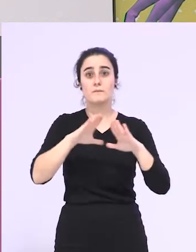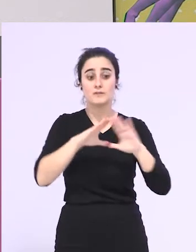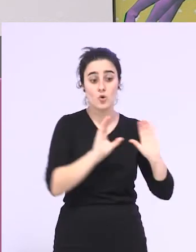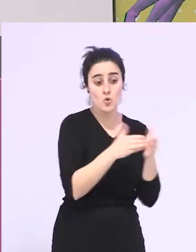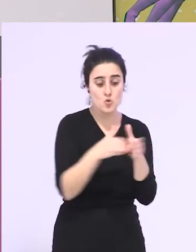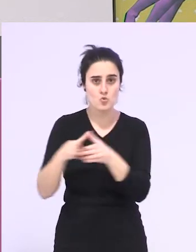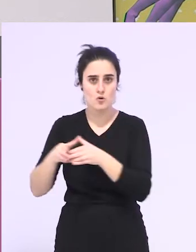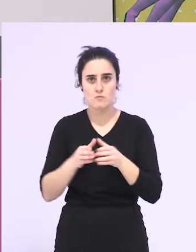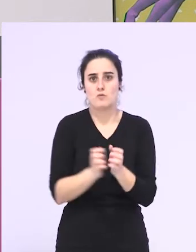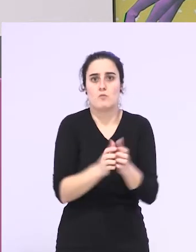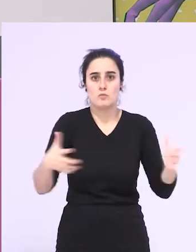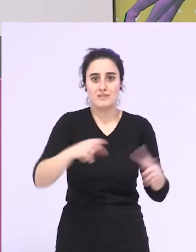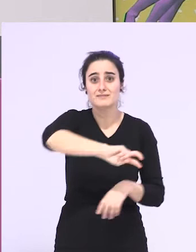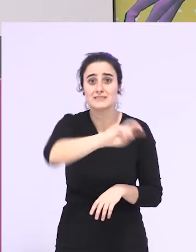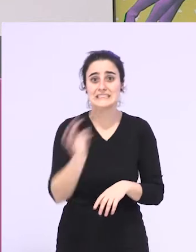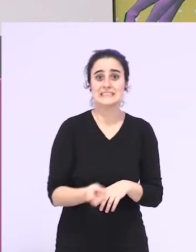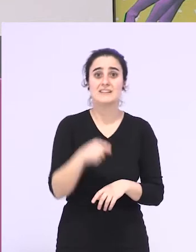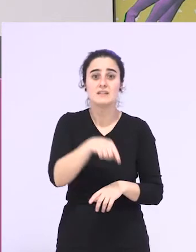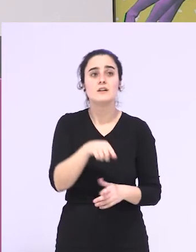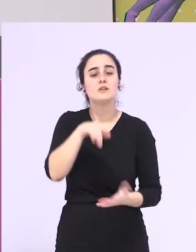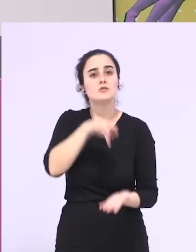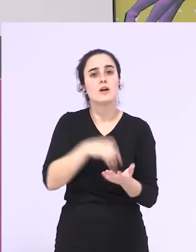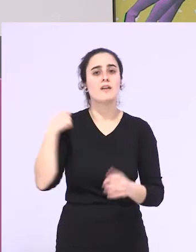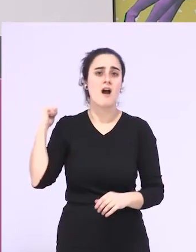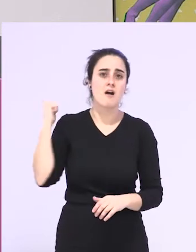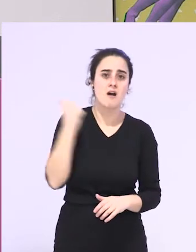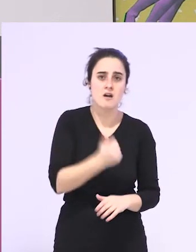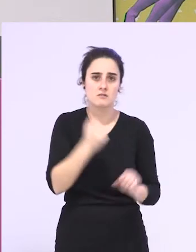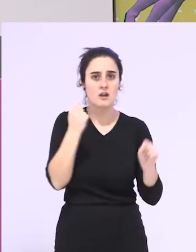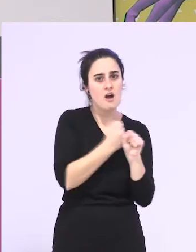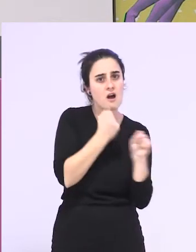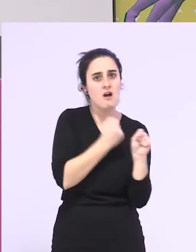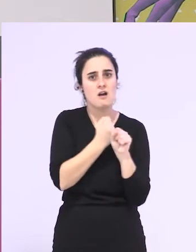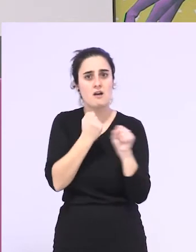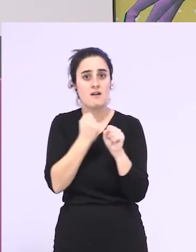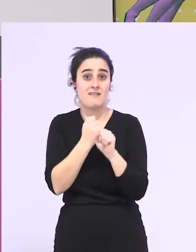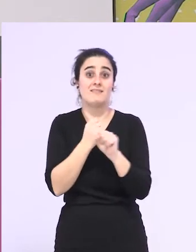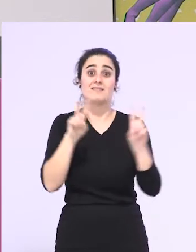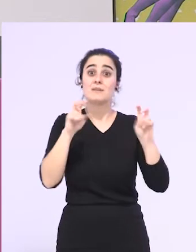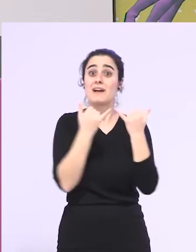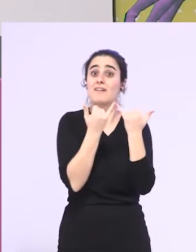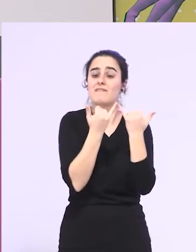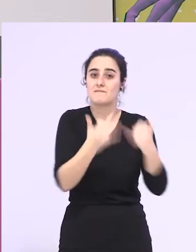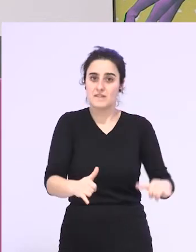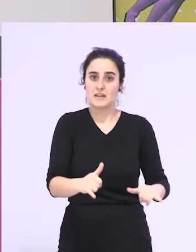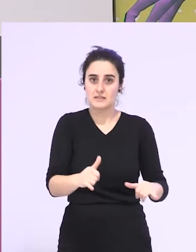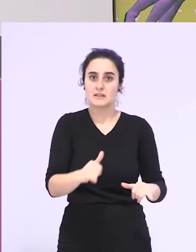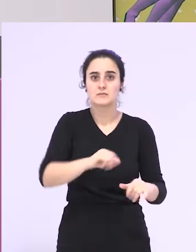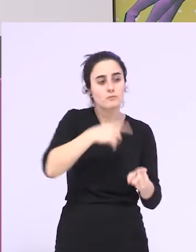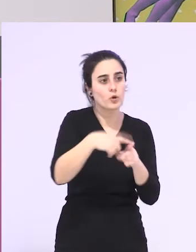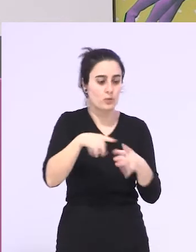asko direlako, oso anitzak, urte asko zeramatzatelako lanketa horiten, jaietan implikatutako